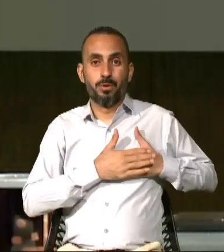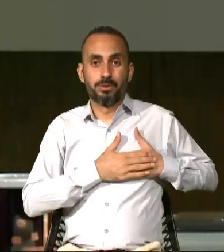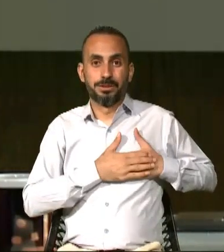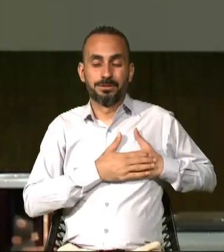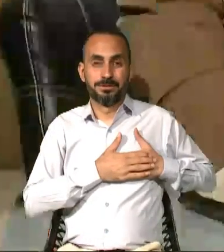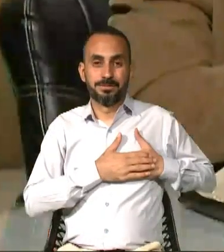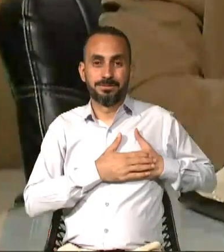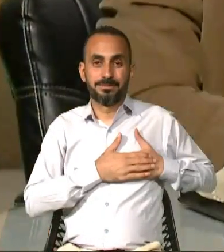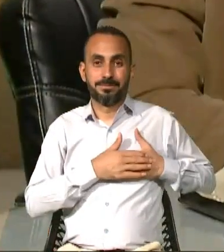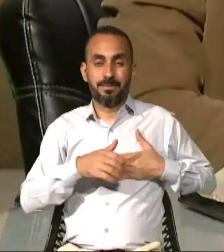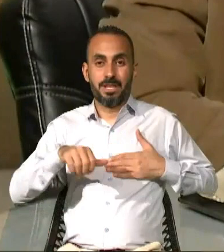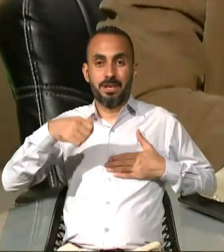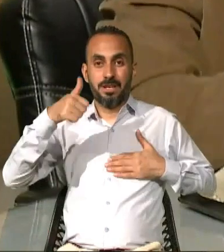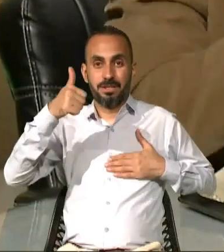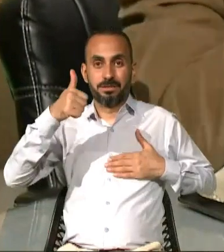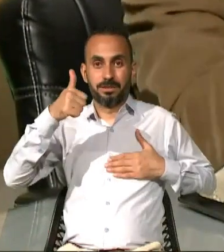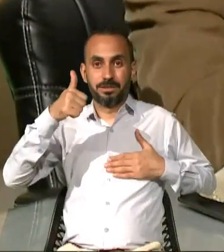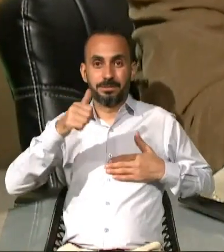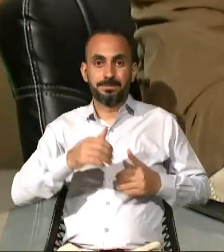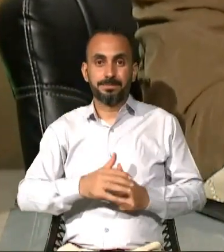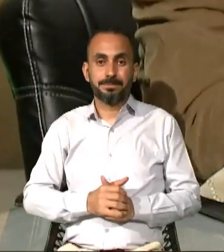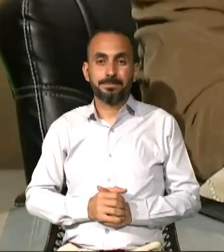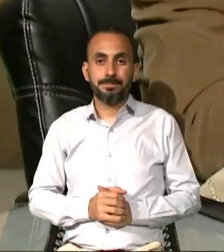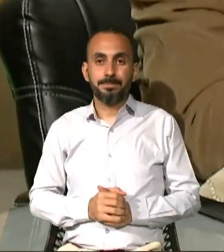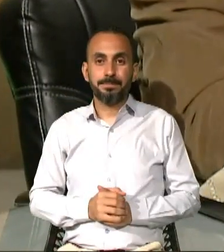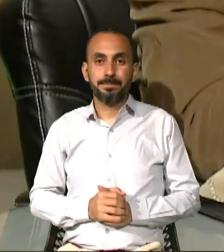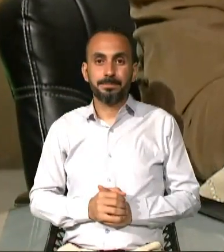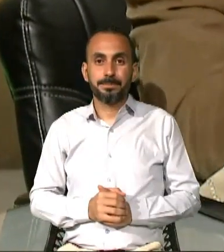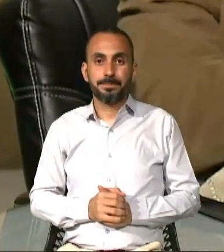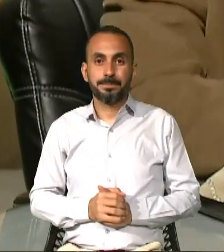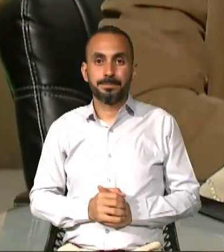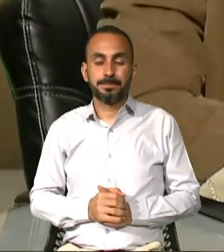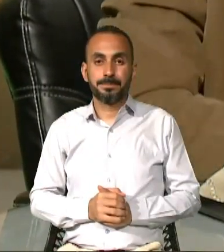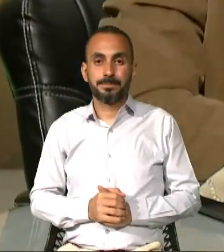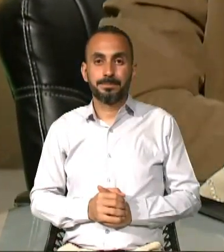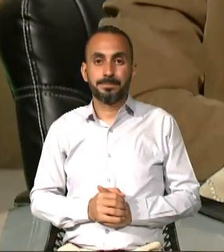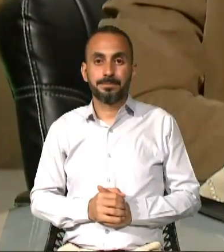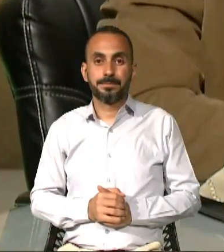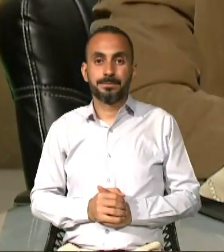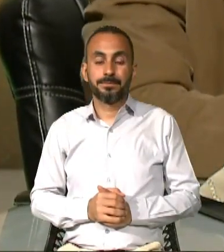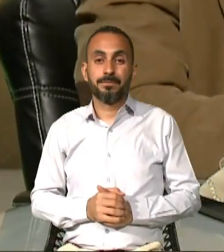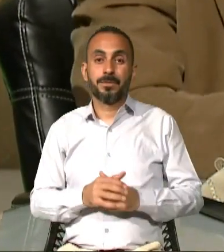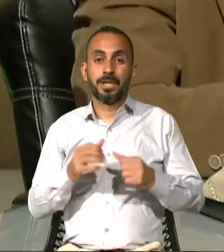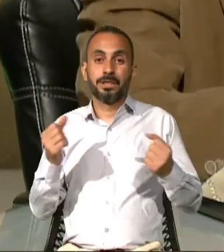الثاني ارفعوا عنكم. الثالث نجاتكم تقترب. بجد